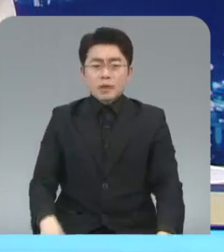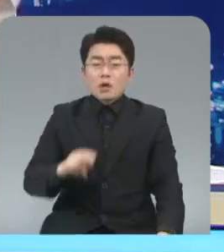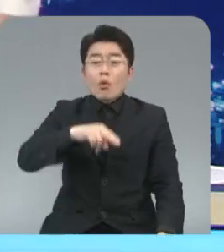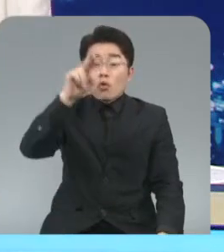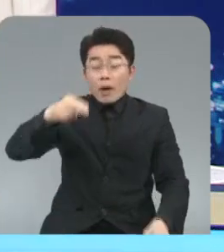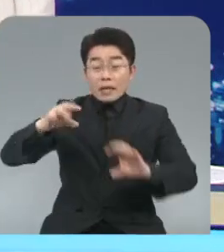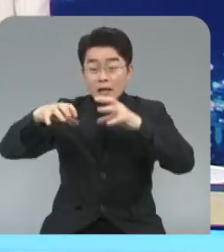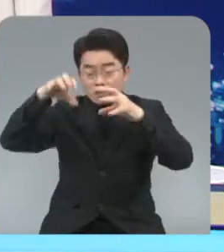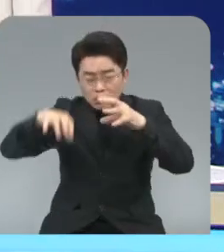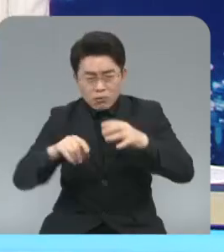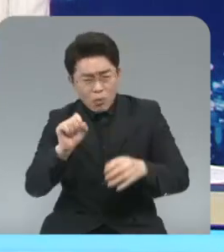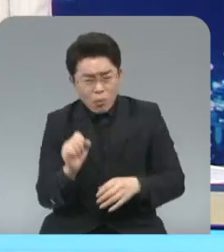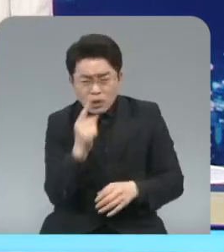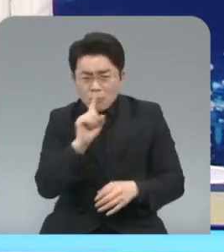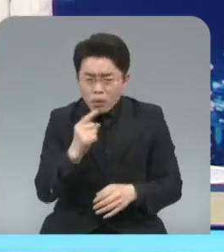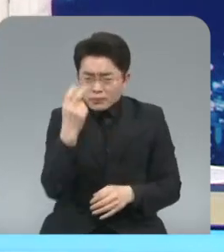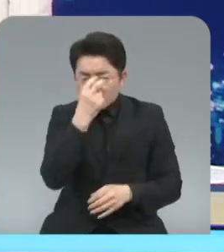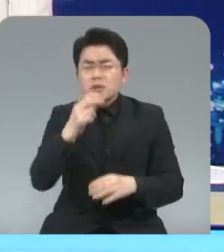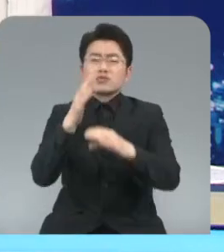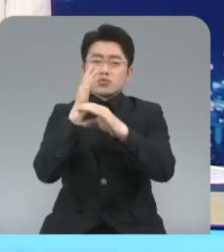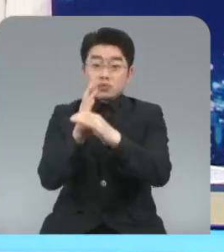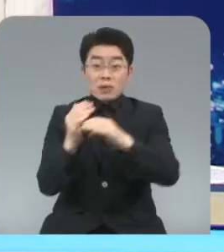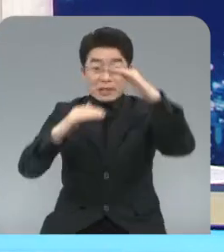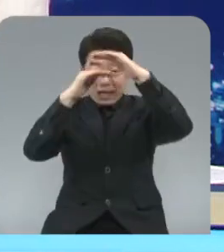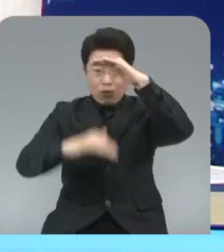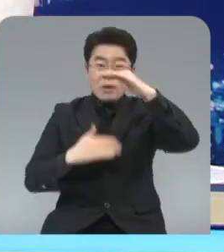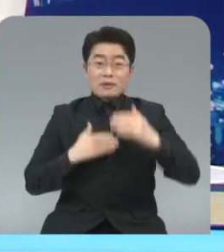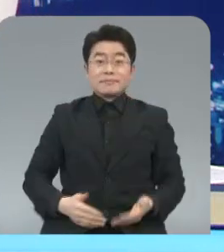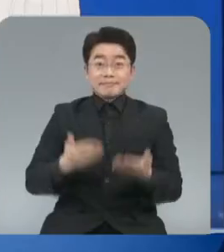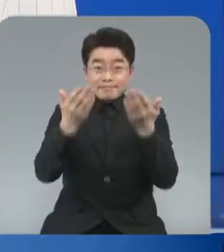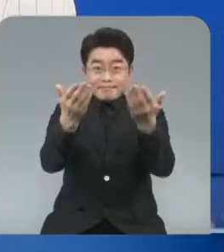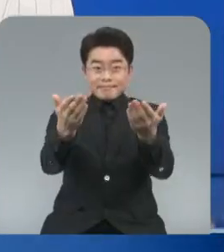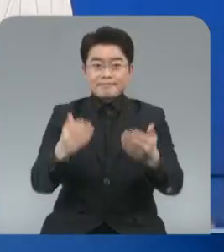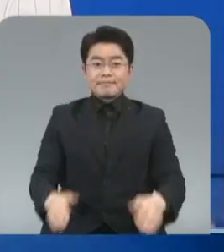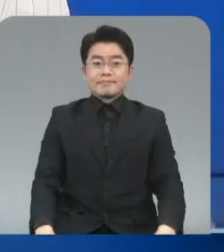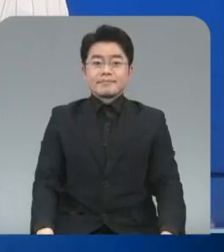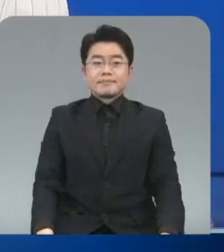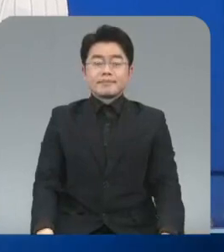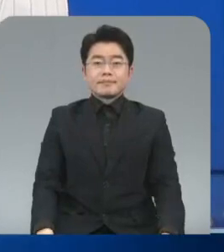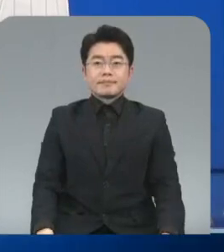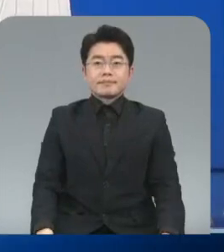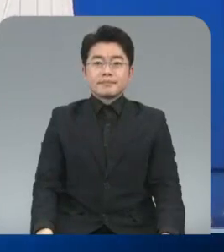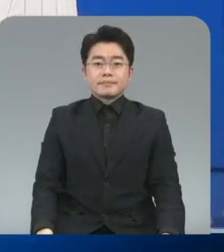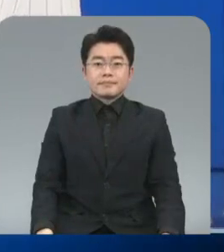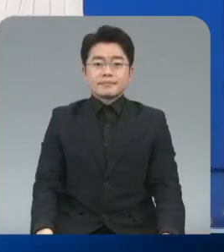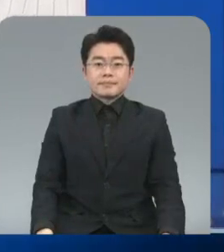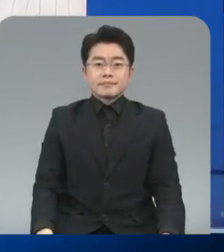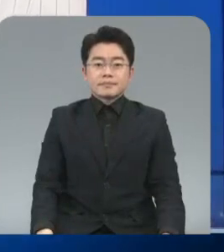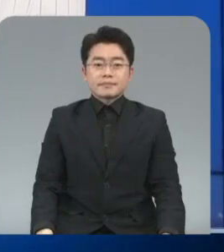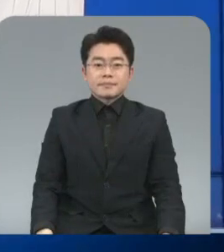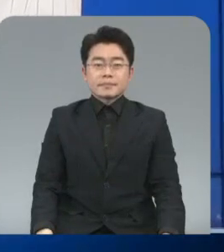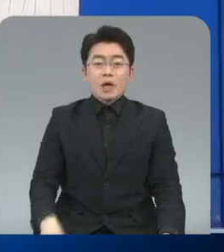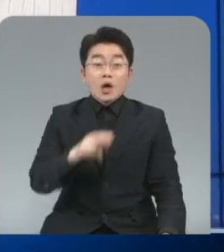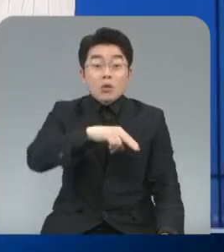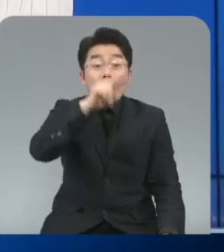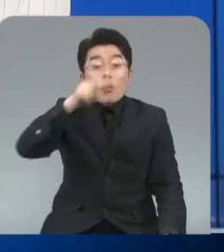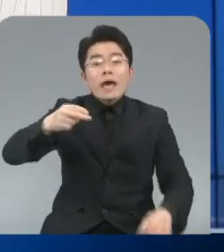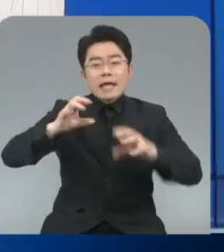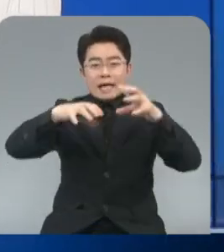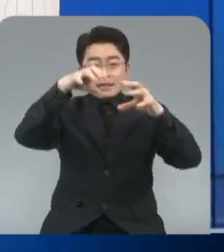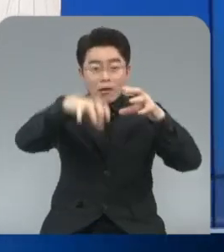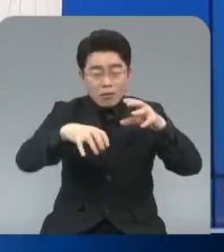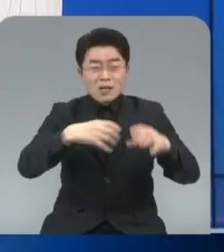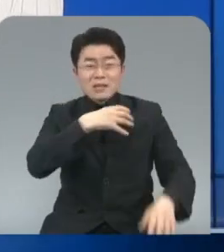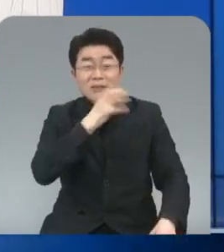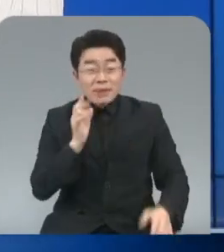경위 파악에 나섰는데 특파원 연결해 자세히 알아보겠습니다. 네, 유현중 특파원, 이 고령자 23명이